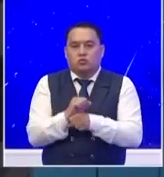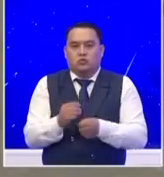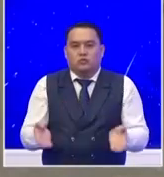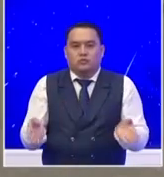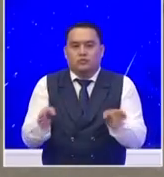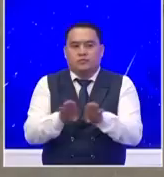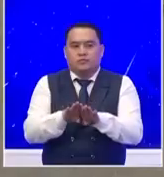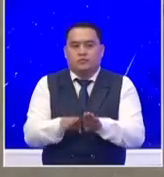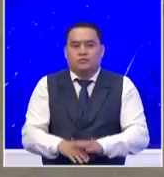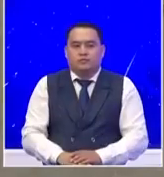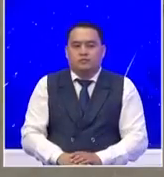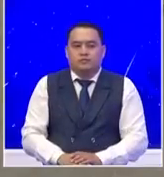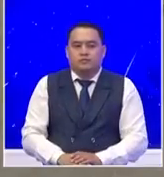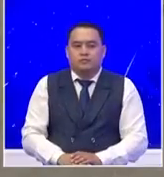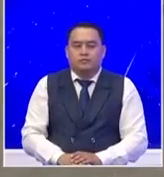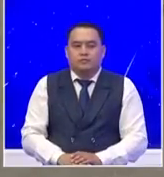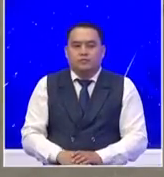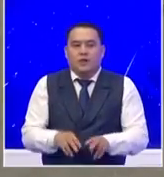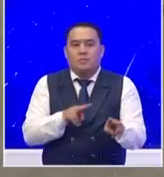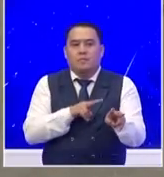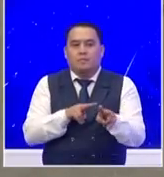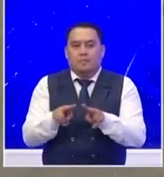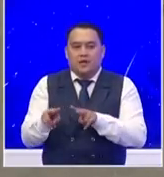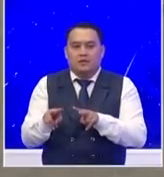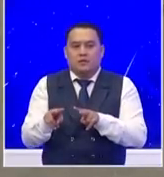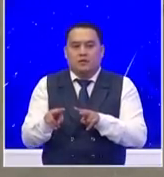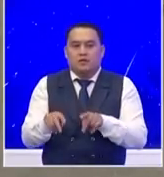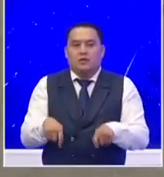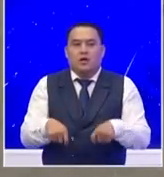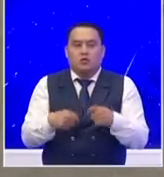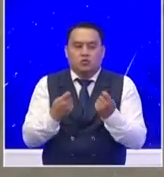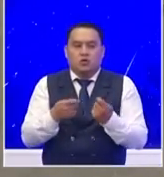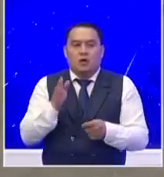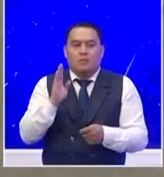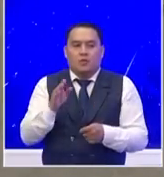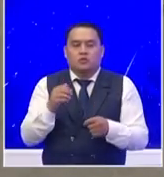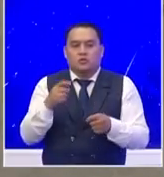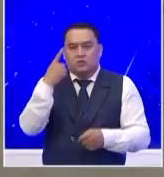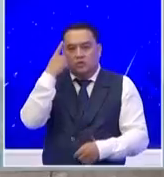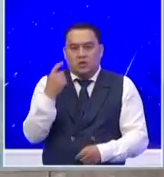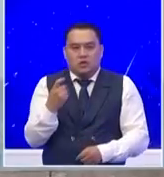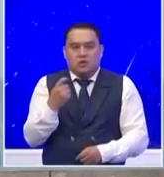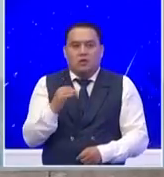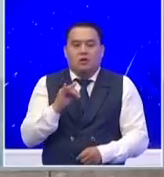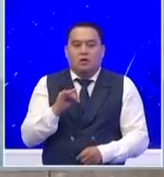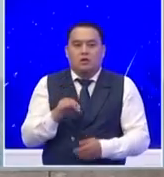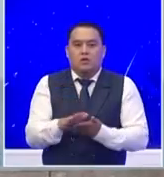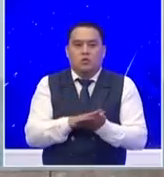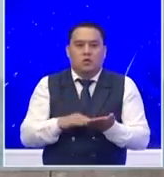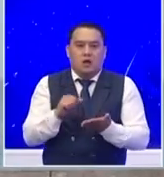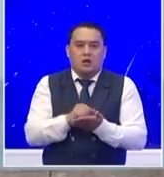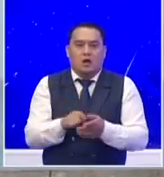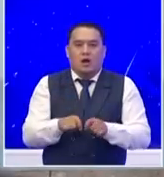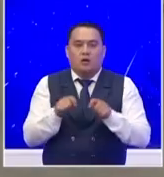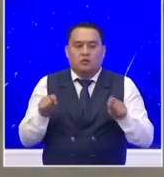тоқтатылады. Мониторинг барысында анықталған қателіктер болса, ескертулер беріледі, жойылғаннан кейін